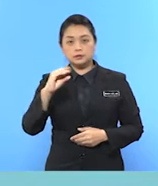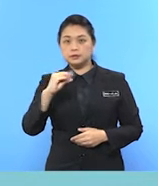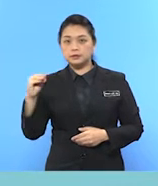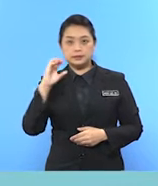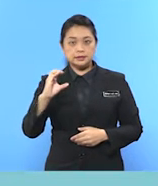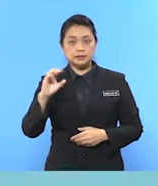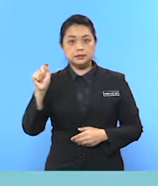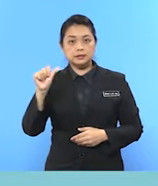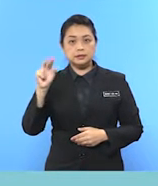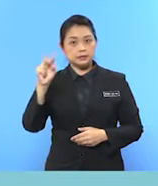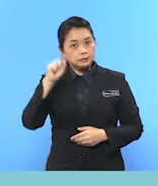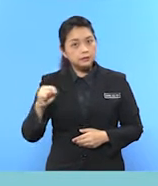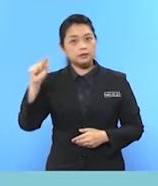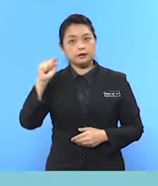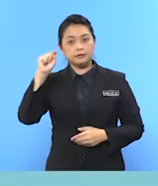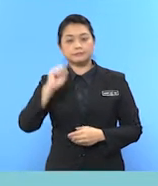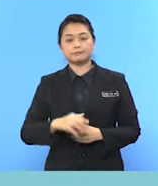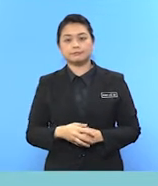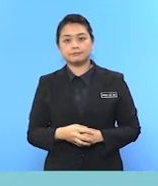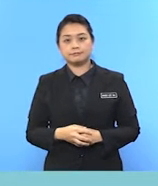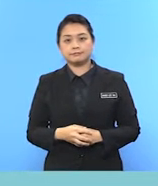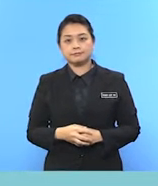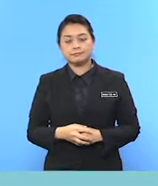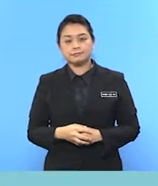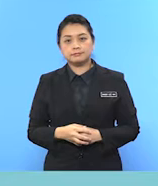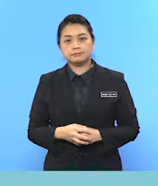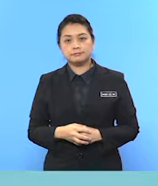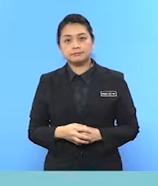C tangent theta.